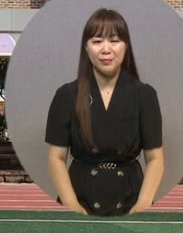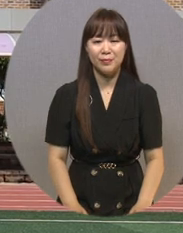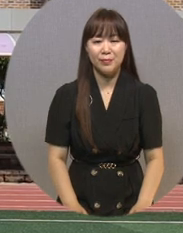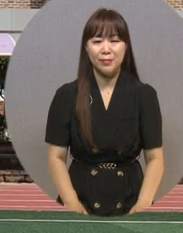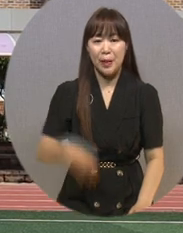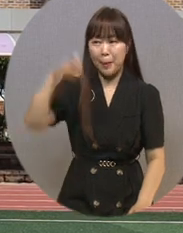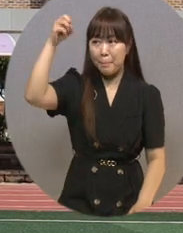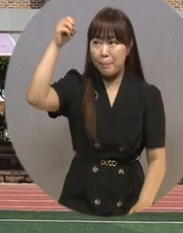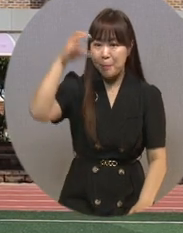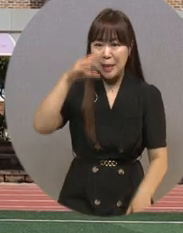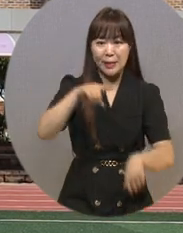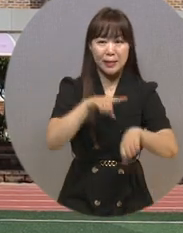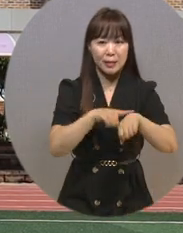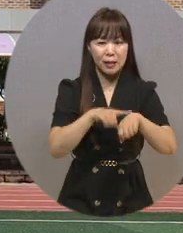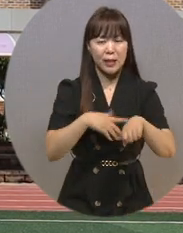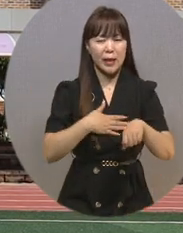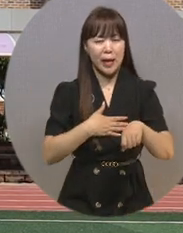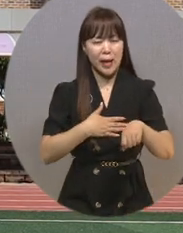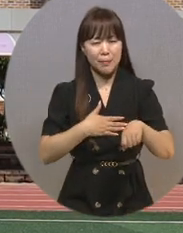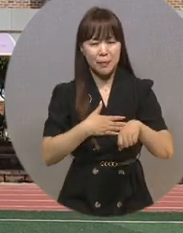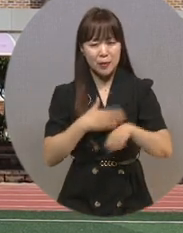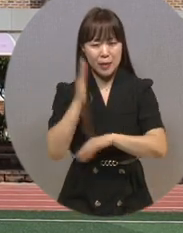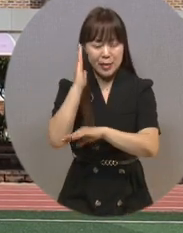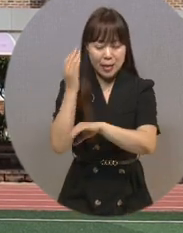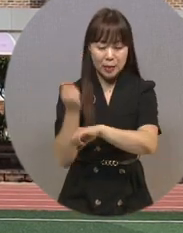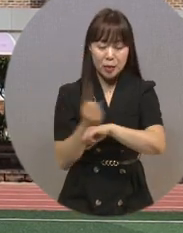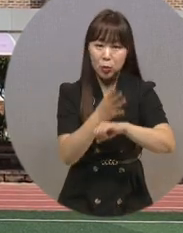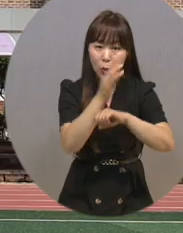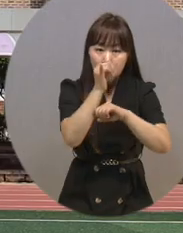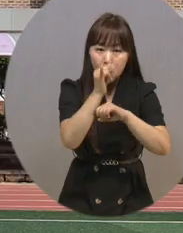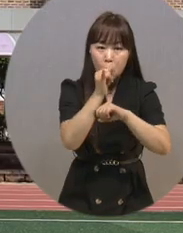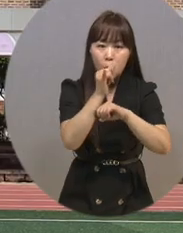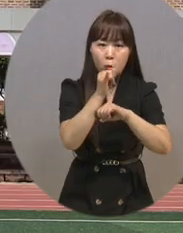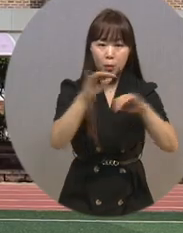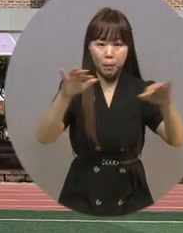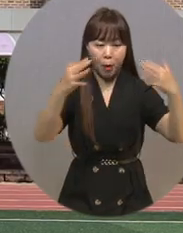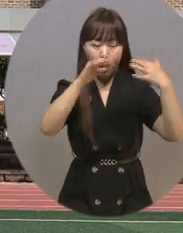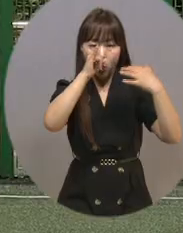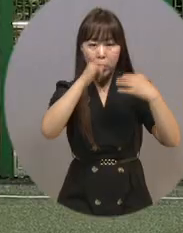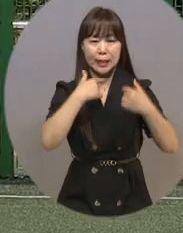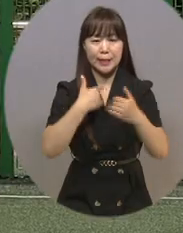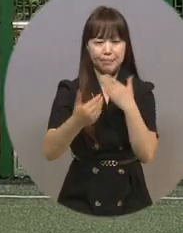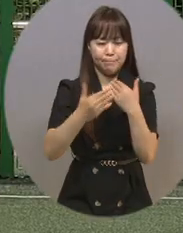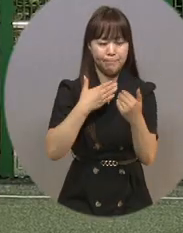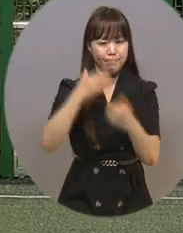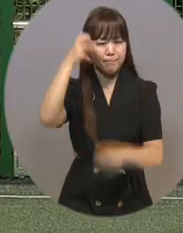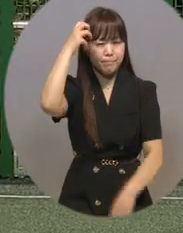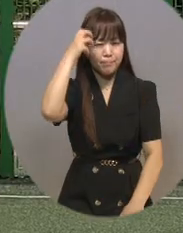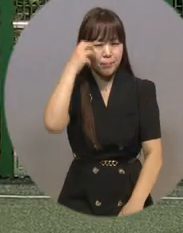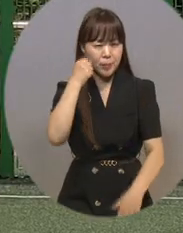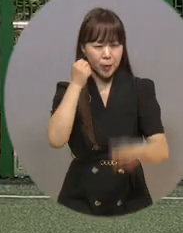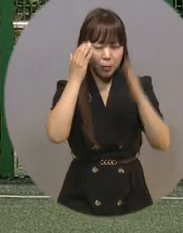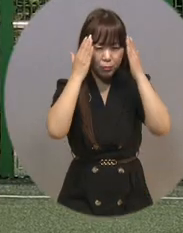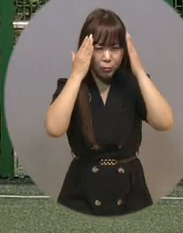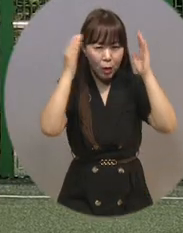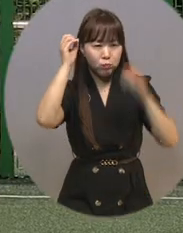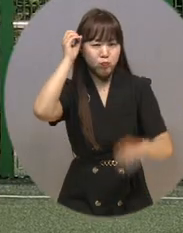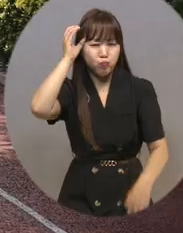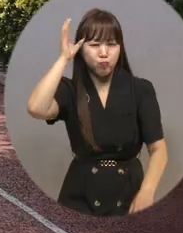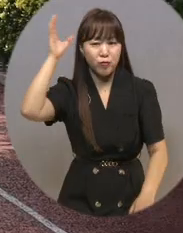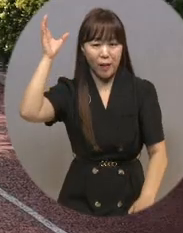빛과 시간은 감정과 이야기를 전달하며 시선을 사로잡고 경험과 기억을 풍부하게